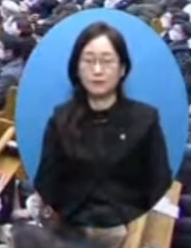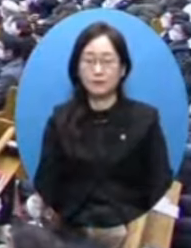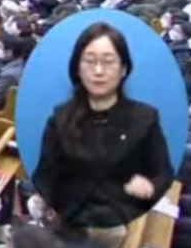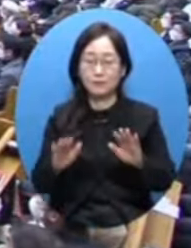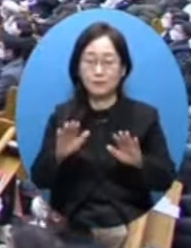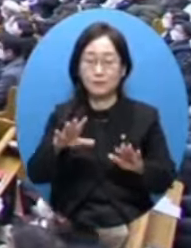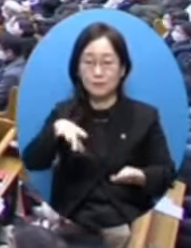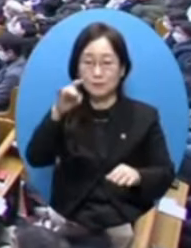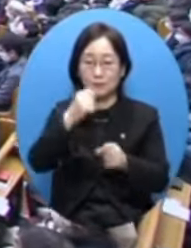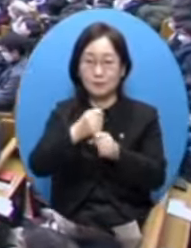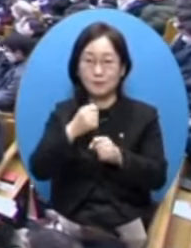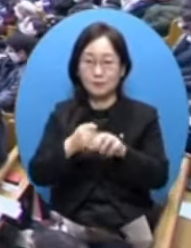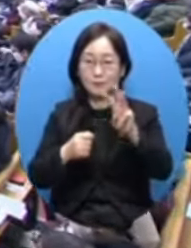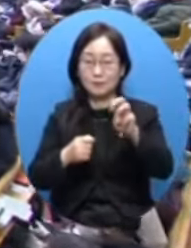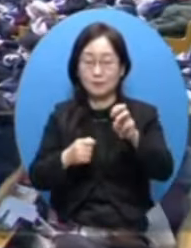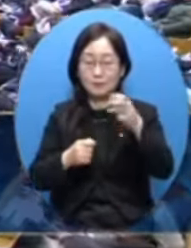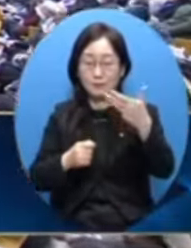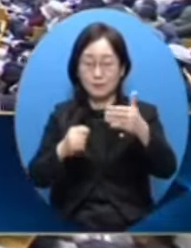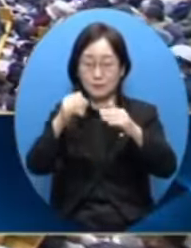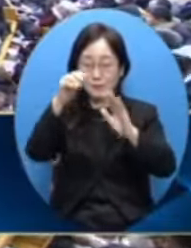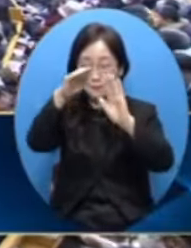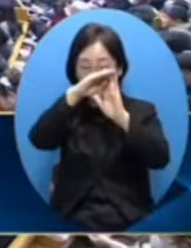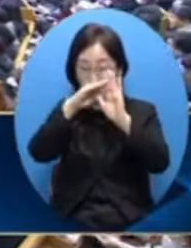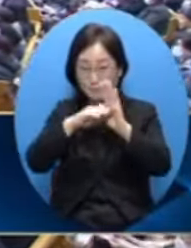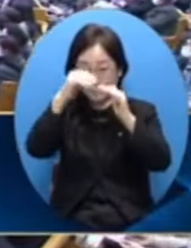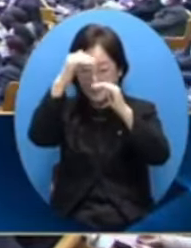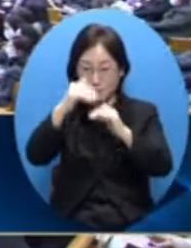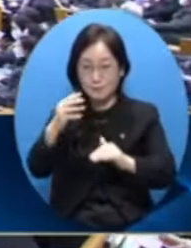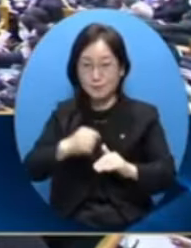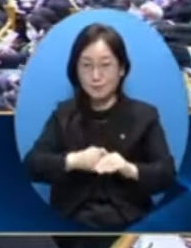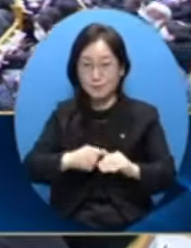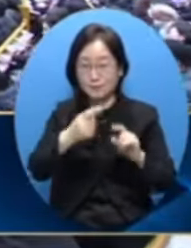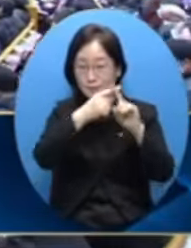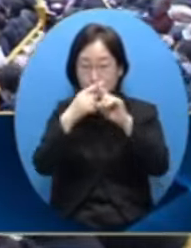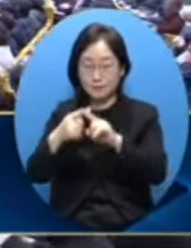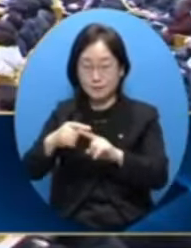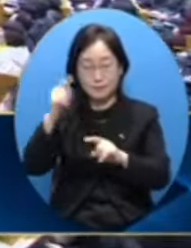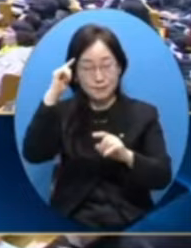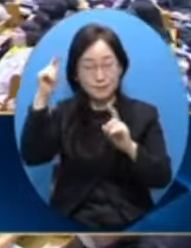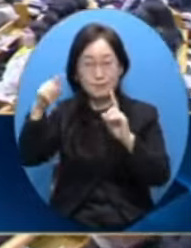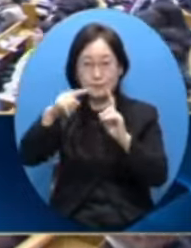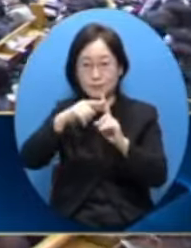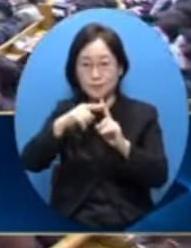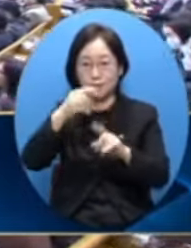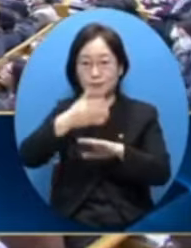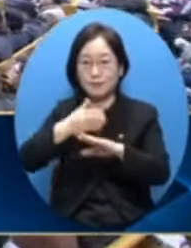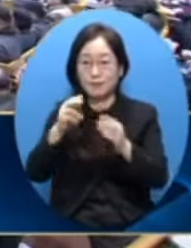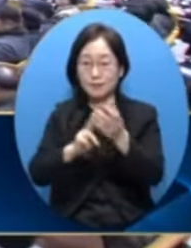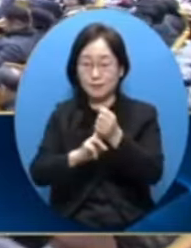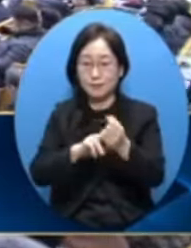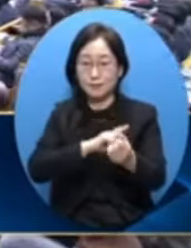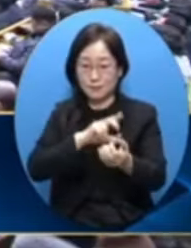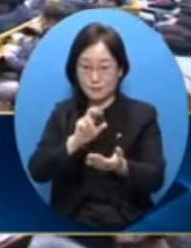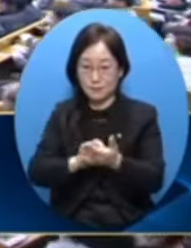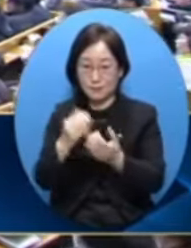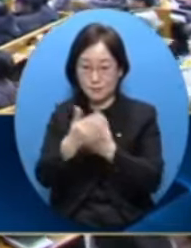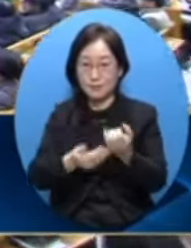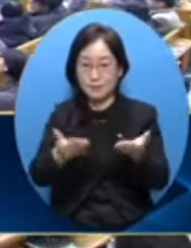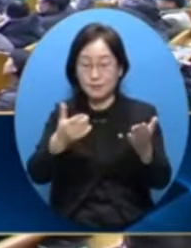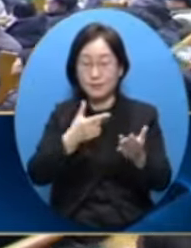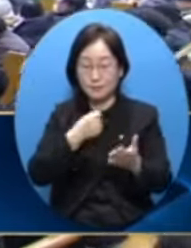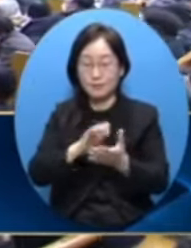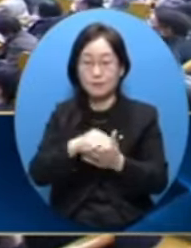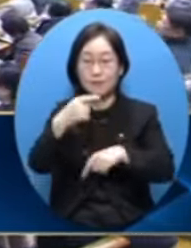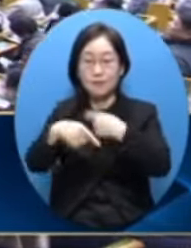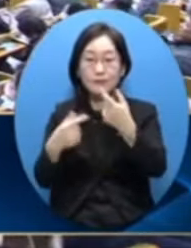오늘은 창세기 39장을 본문으로 해서 절대 긍정과 감사의 기적, 이와 같은 제목으로 말씀 은혜를 나누기 원합니다. 제목을 한번 크게